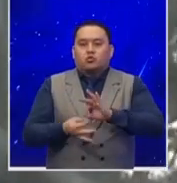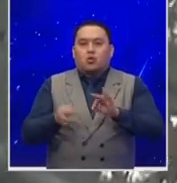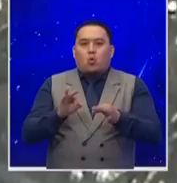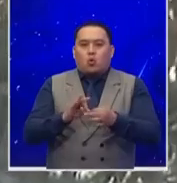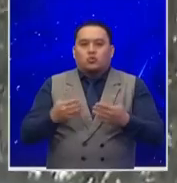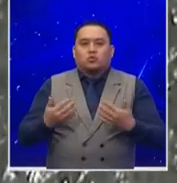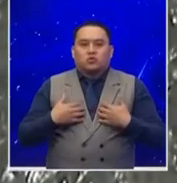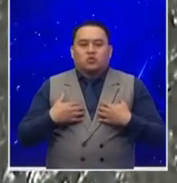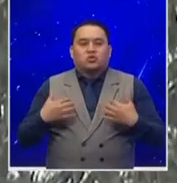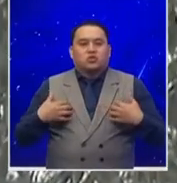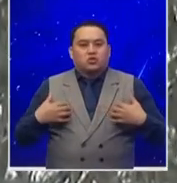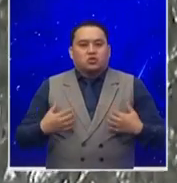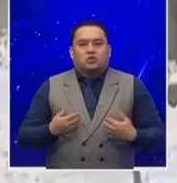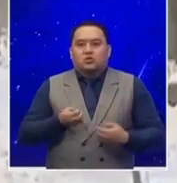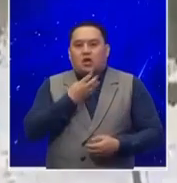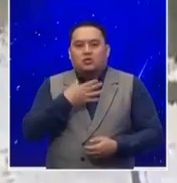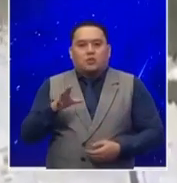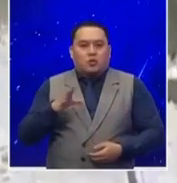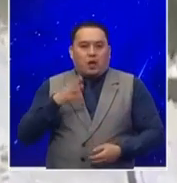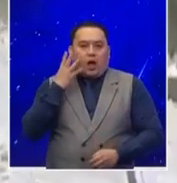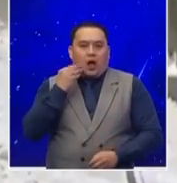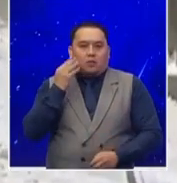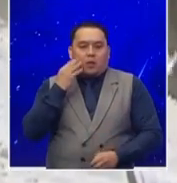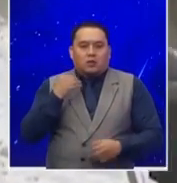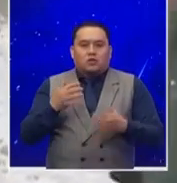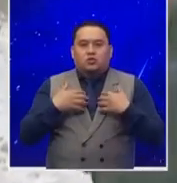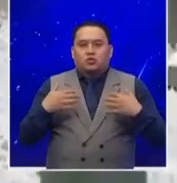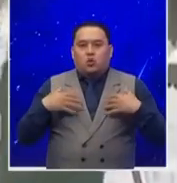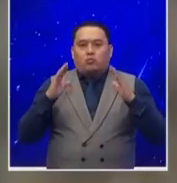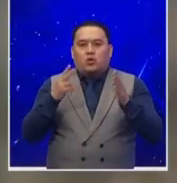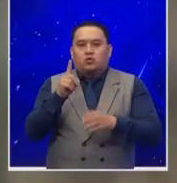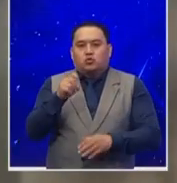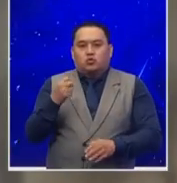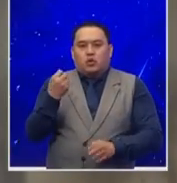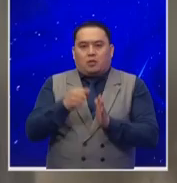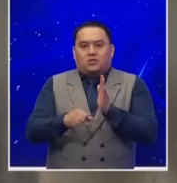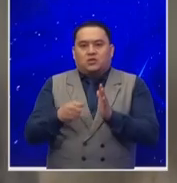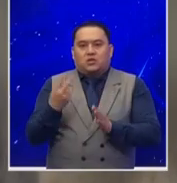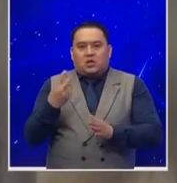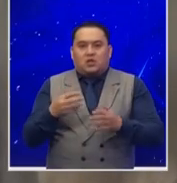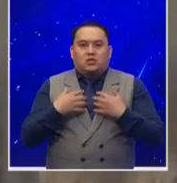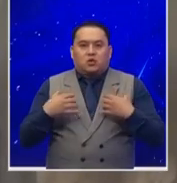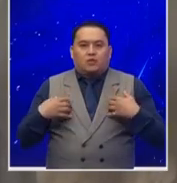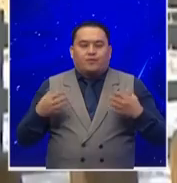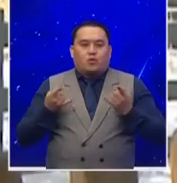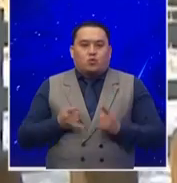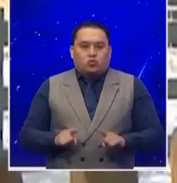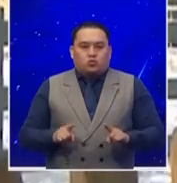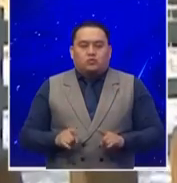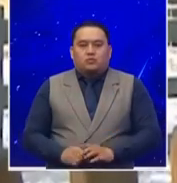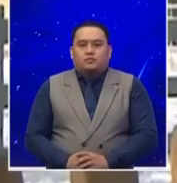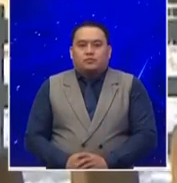десе, хайуанаттар үшін жаман болмапты. Алматы зообағы былтыр 162 төл алғандарын айтады. Бұл бұрын-соңды болмаған көрсеткіш